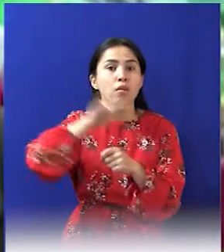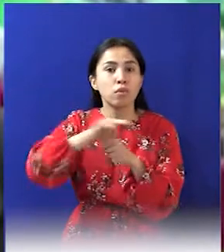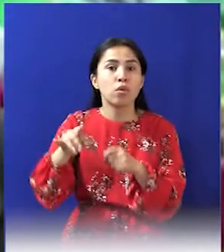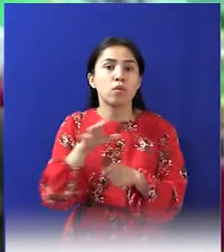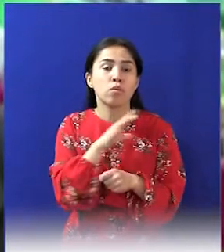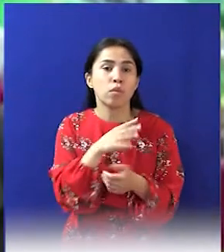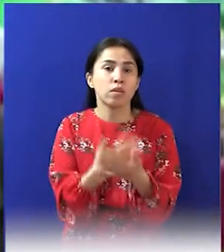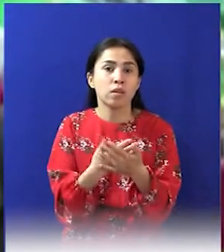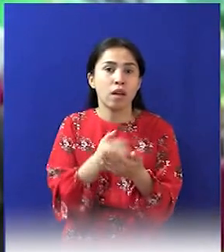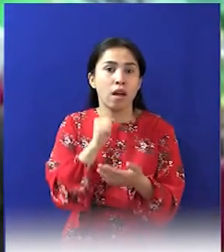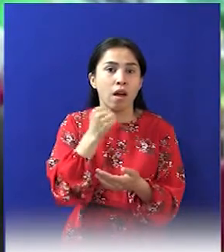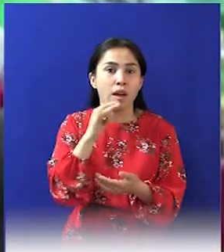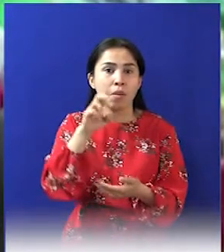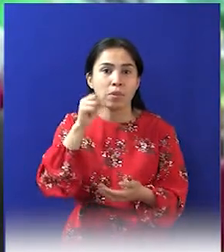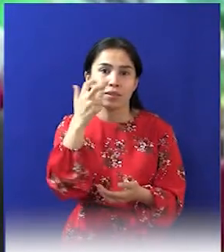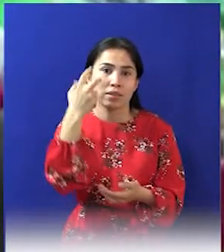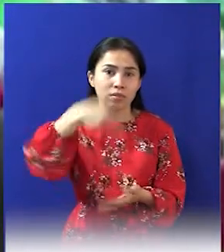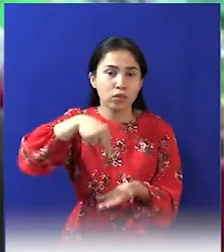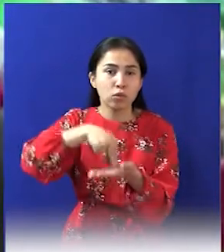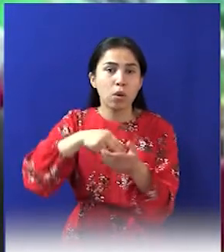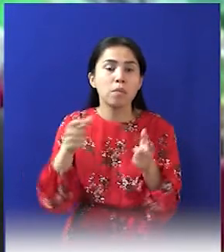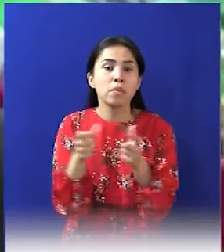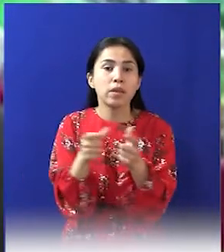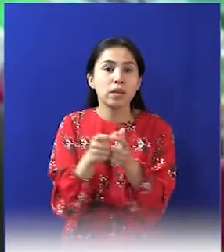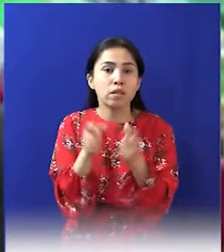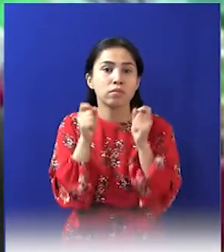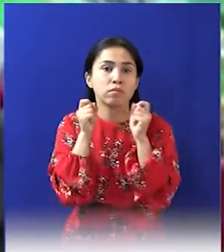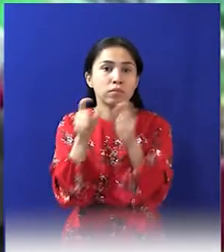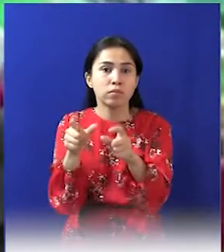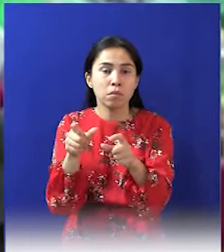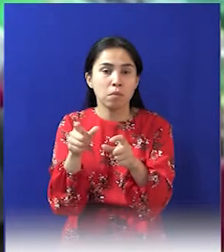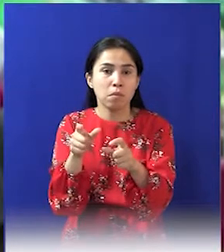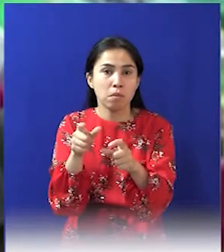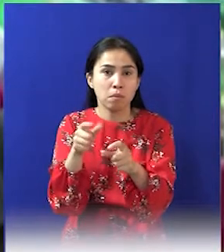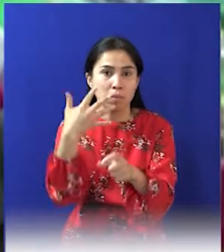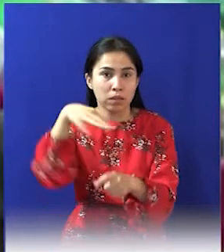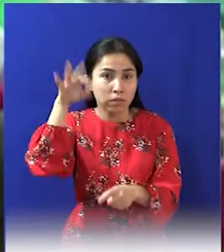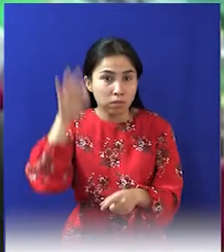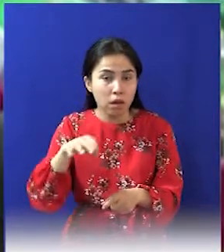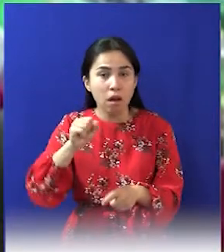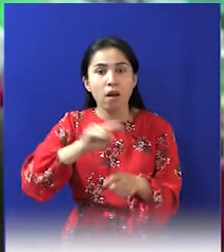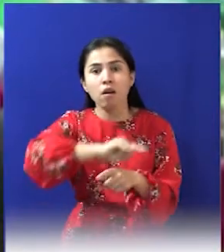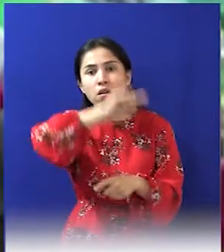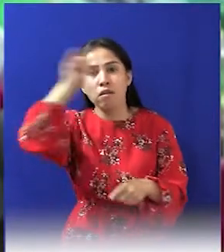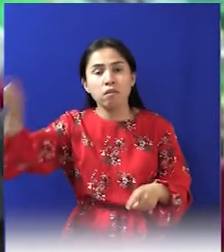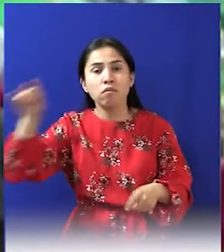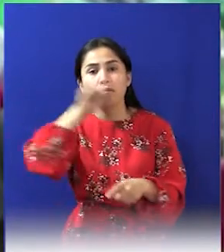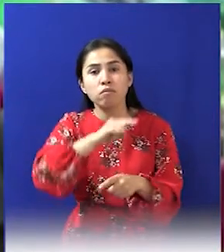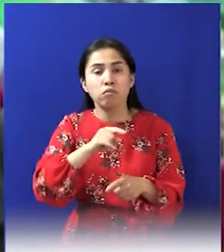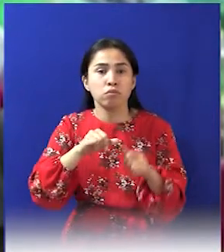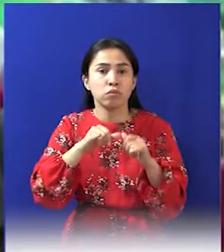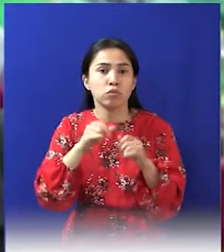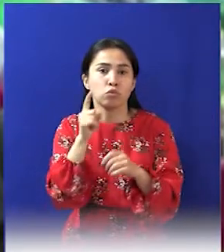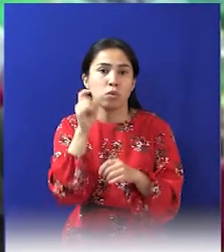дорогие друзья, пользуясь случаем, мне хочется поздравить все международное музейное сообщество с Международным